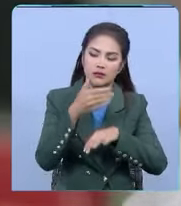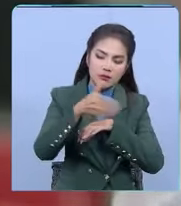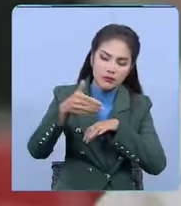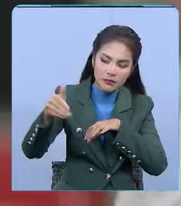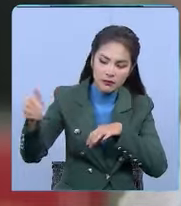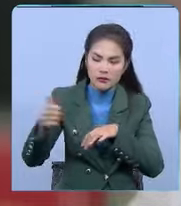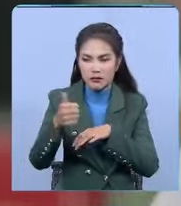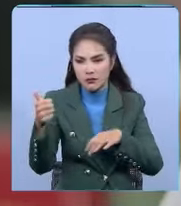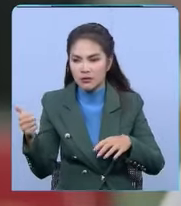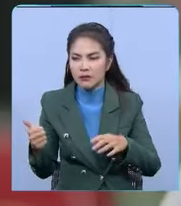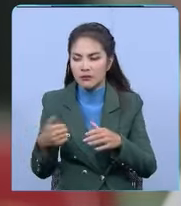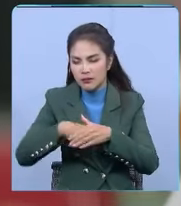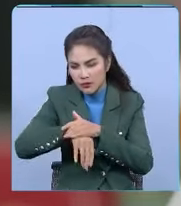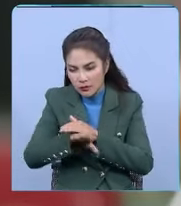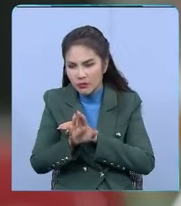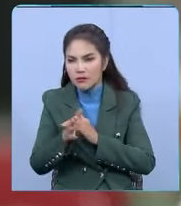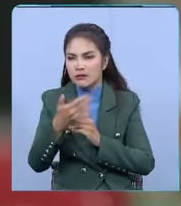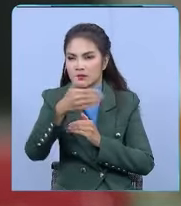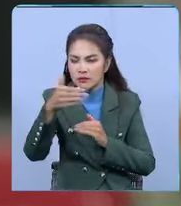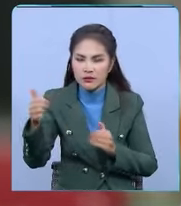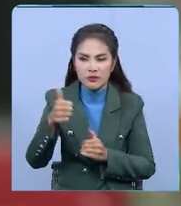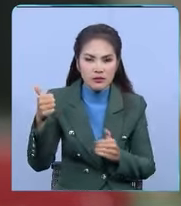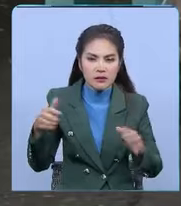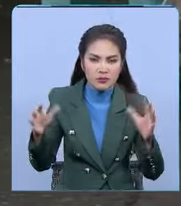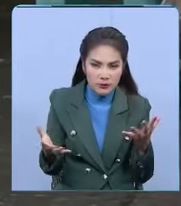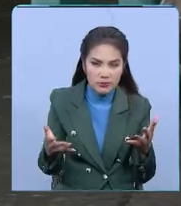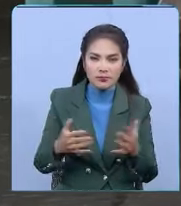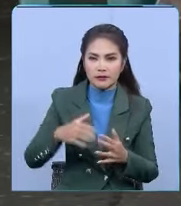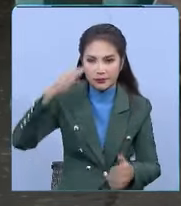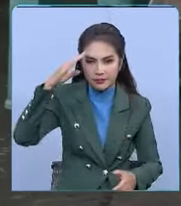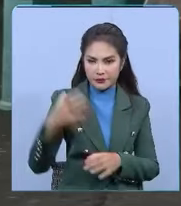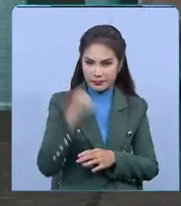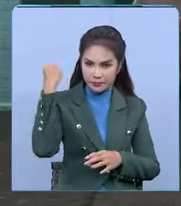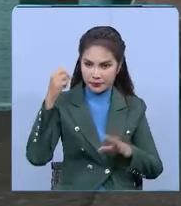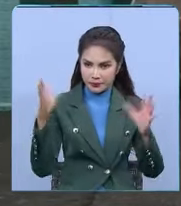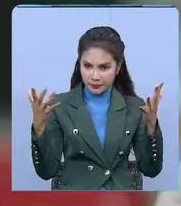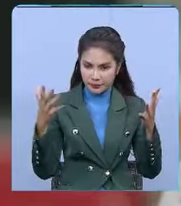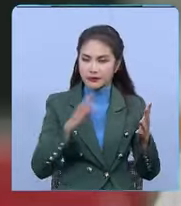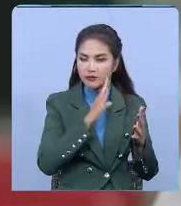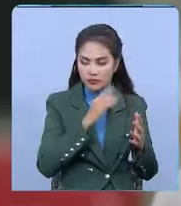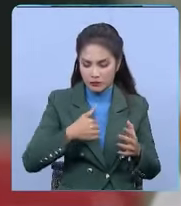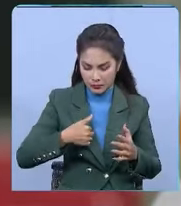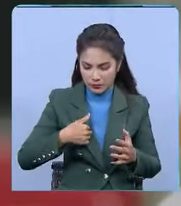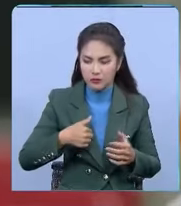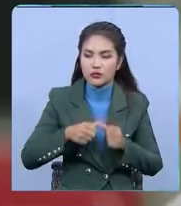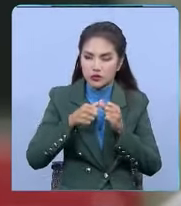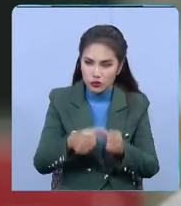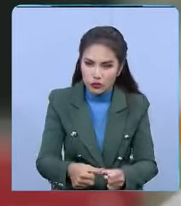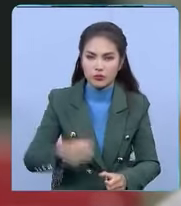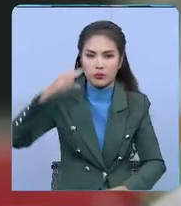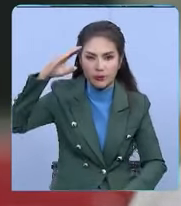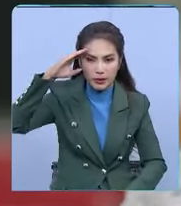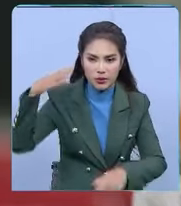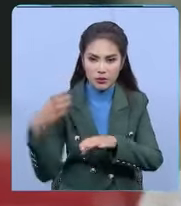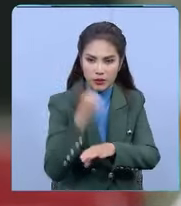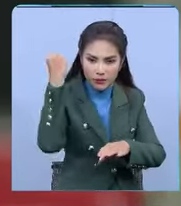การจะไม่มีการปฏิวัติรัฐประหารเด็ดขาดนะครับถ้าผมยังอยู่อย่างนี้ก็ยืนยันว่าคงจะไม่มีปฏิวัติรัฐ